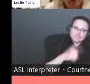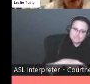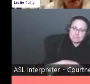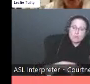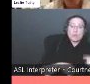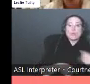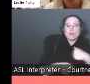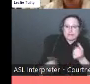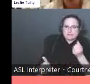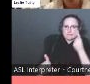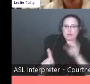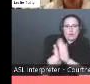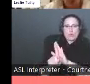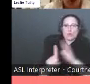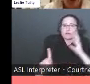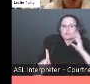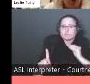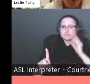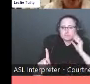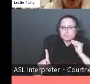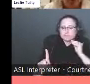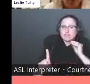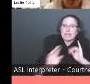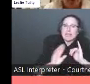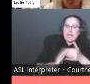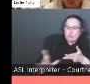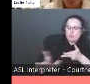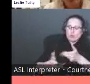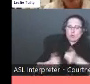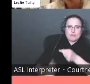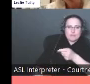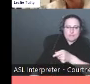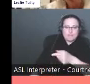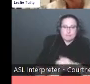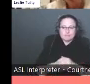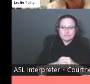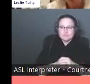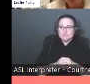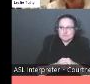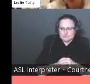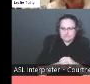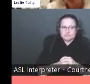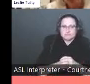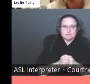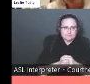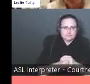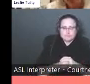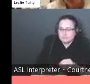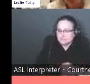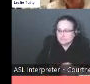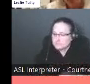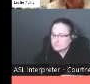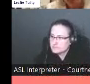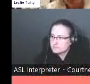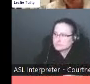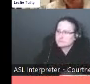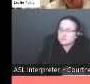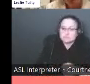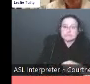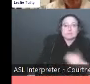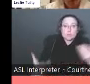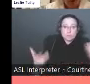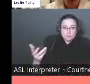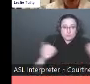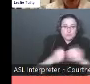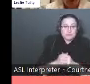souvent font l'objet de traumatismes et donc le counseling tenant compte des traumatismes peut être